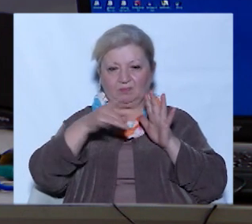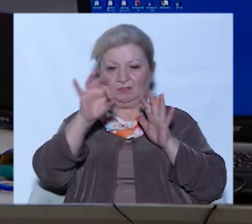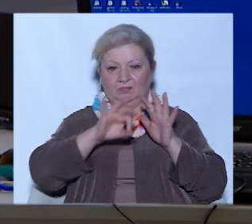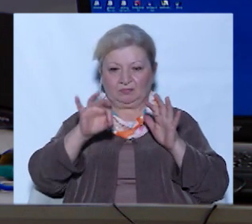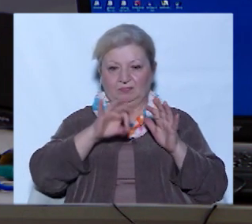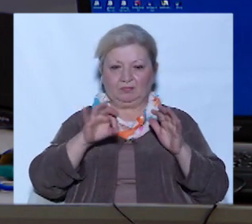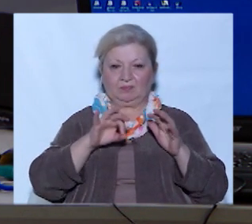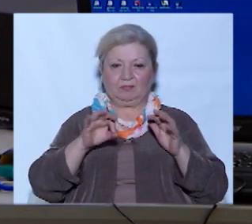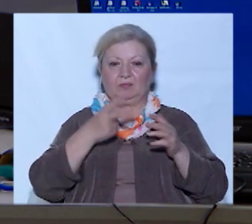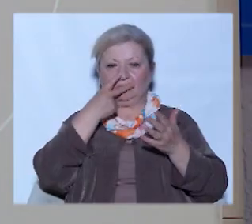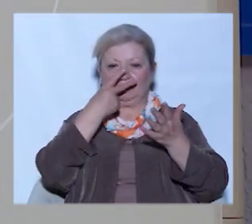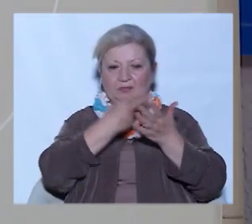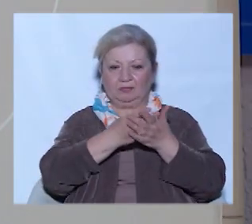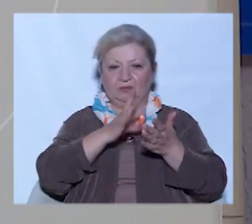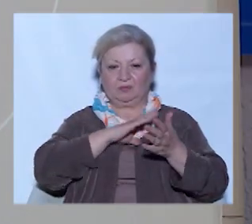ინდუქციის შესახებ.